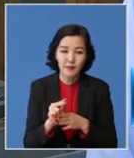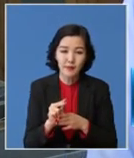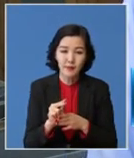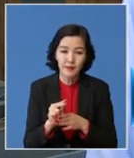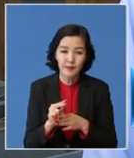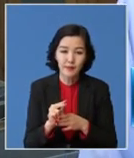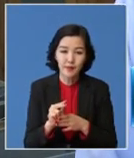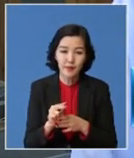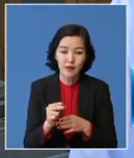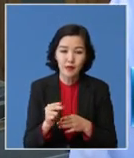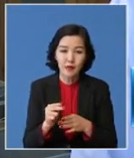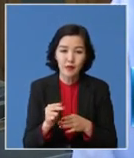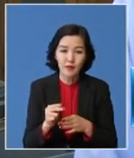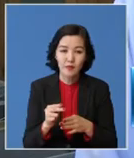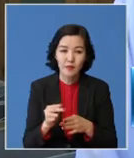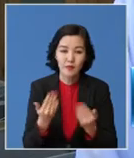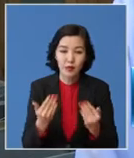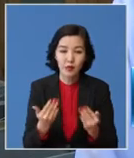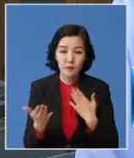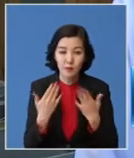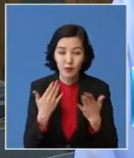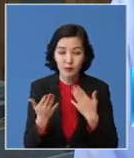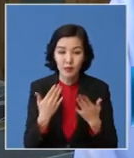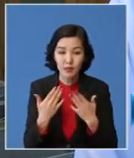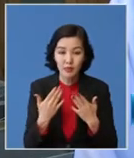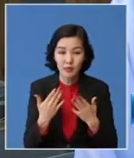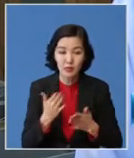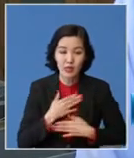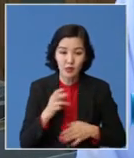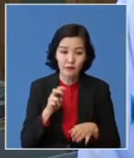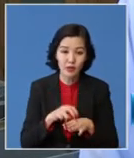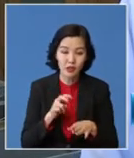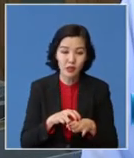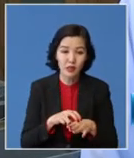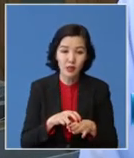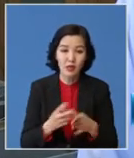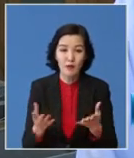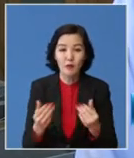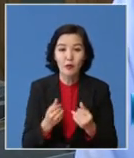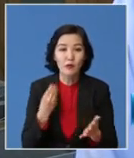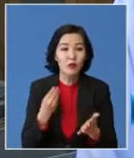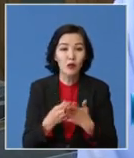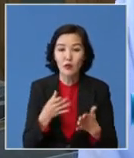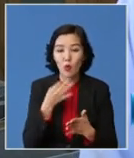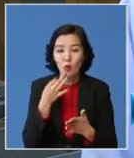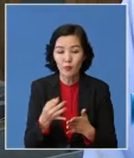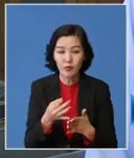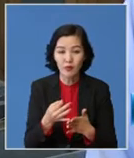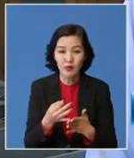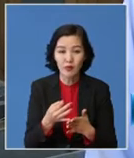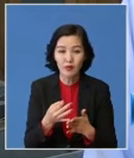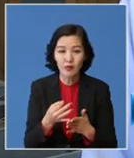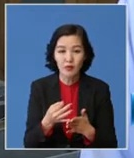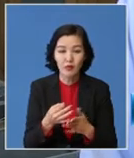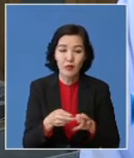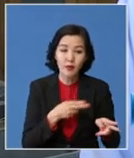при живом общении наши врачи, онкологи, маммологи получили бесценный опыт по производству